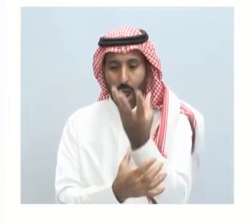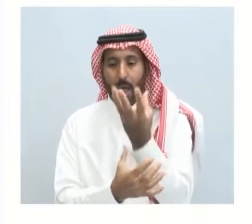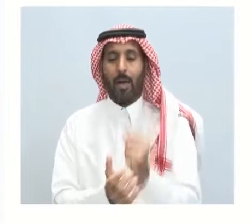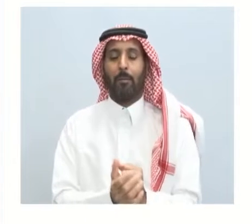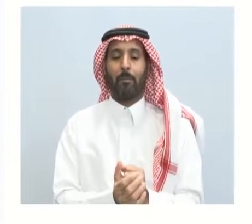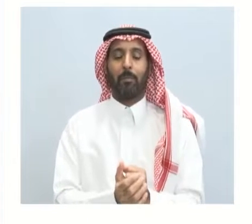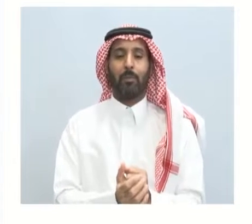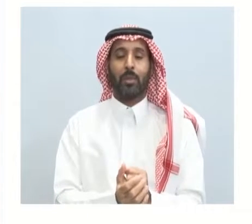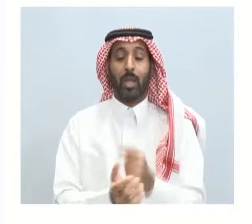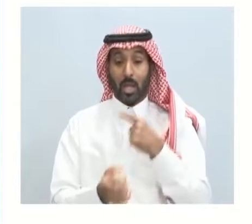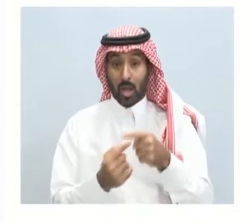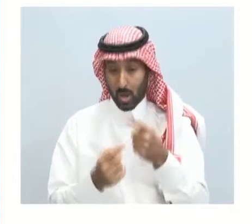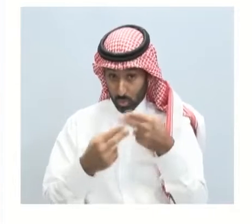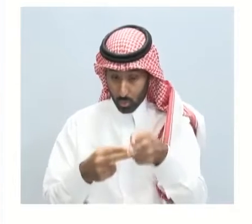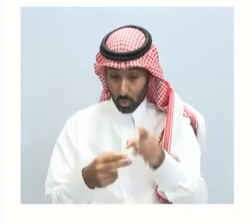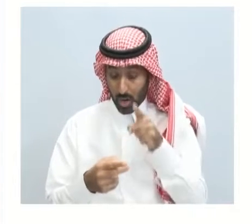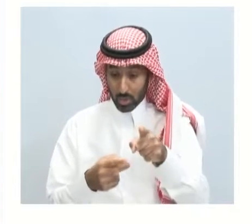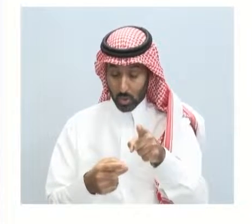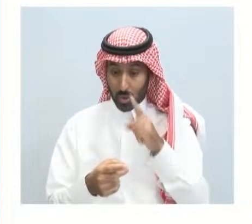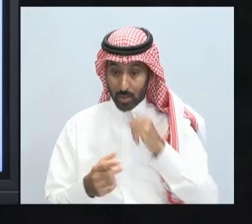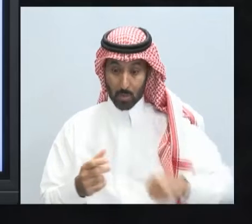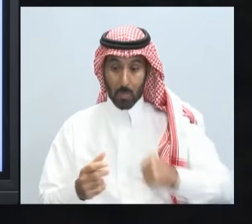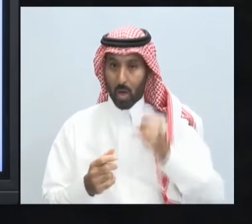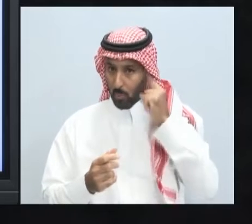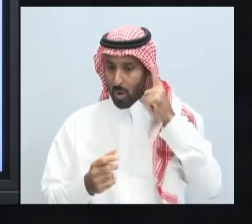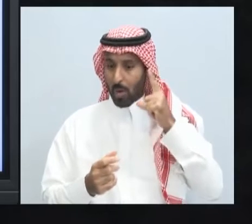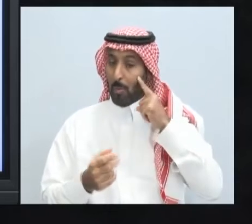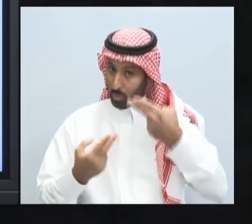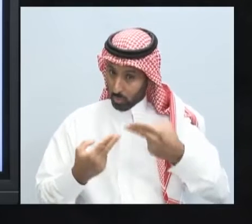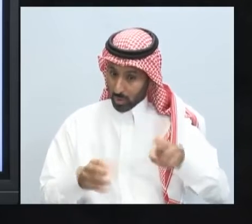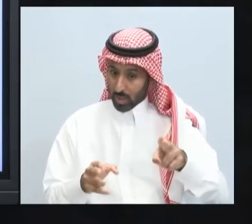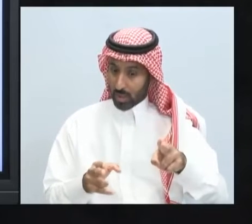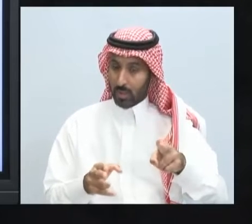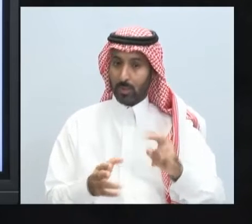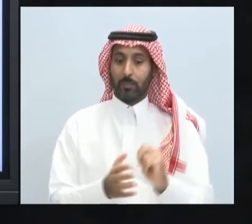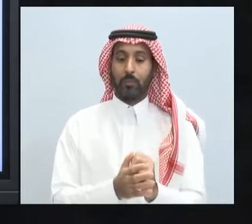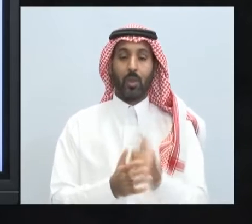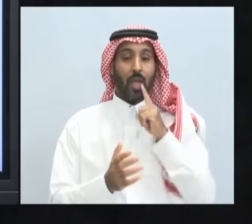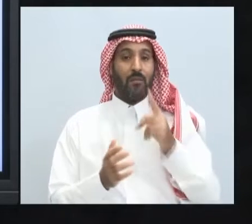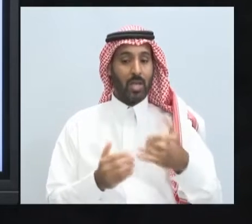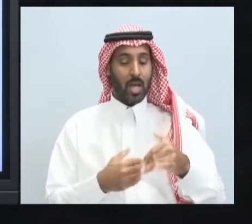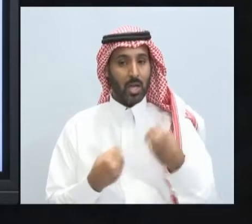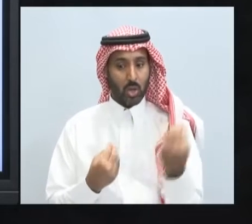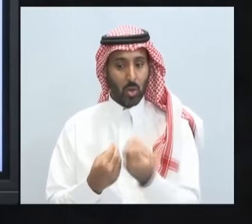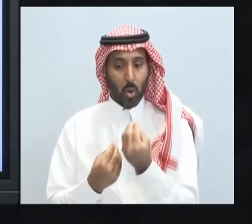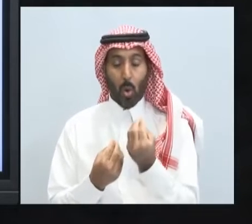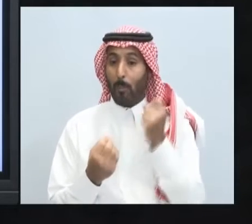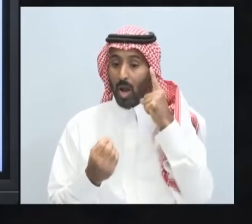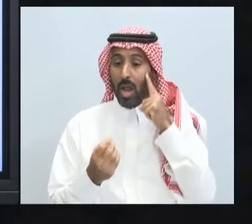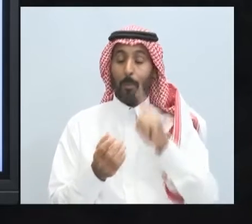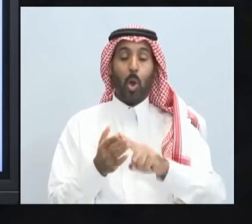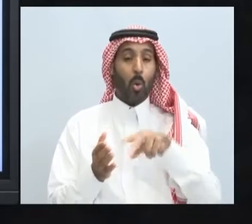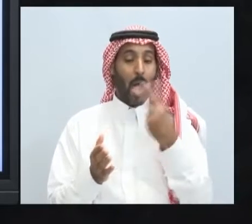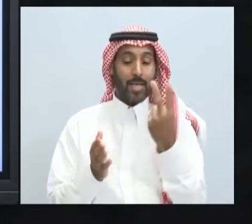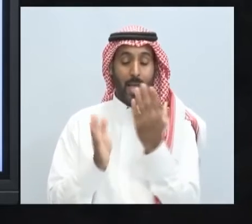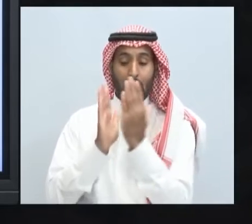والبراكين هل انتم طلاب العباقره مستعدون للانطلاق في رحله العلوم مع الوحده